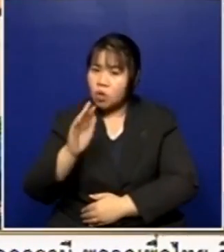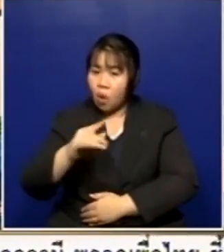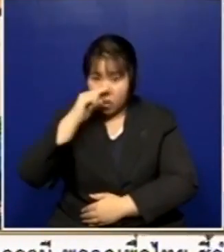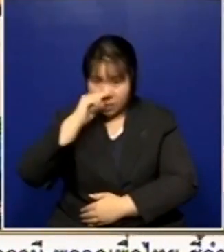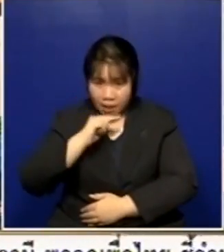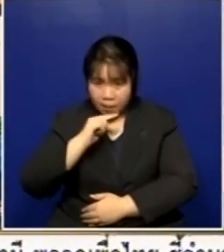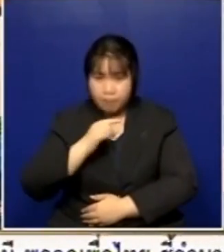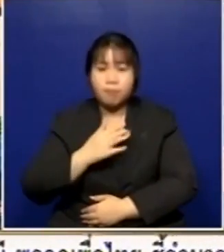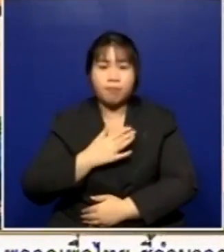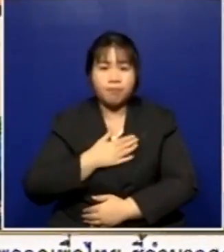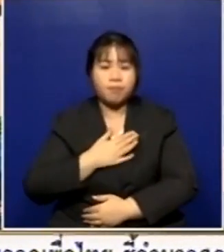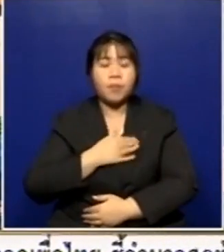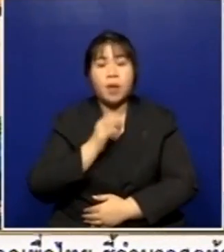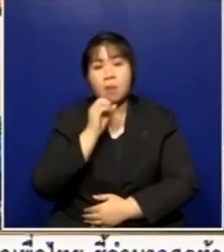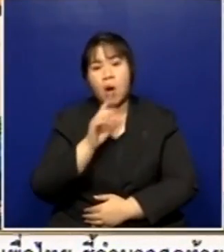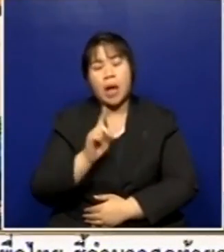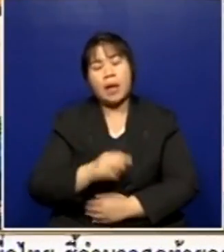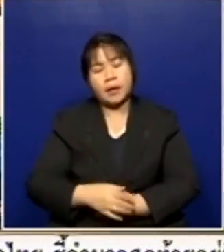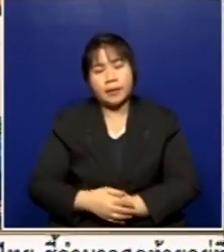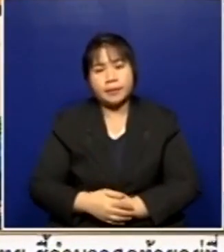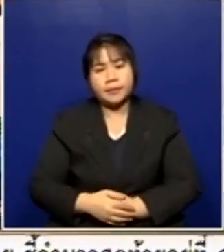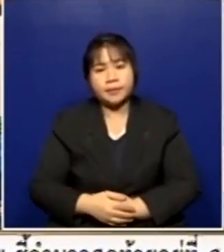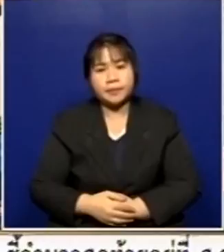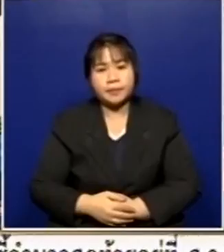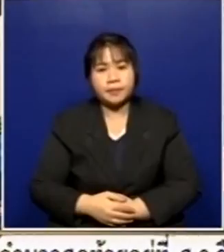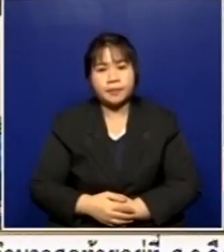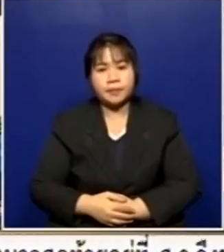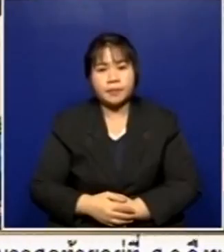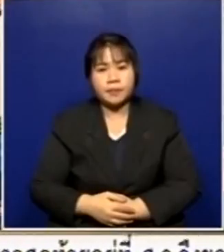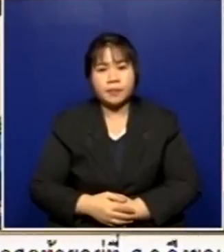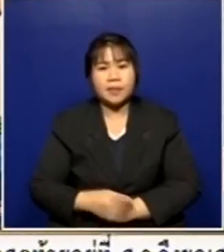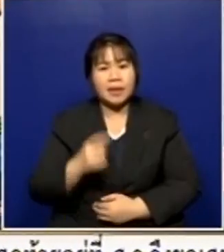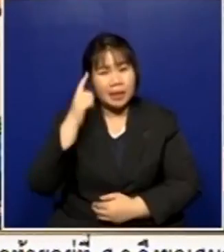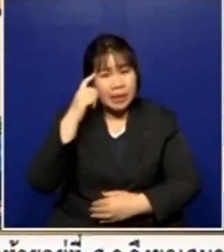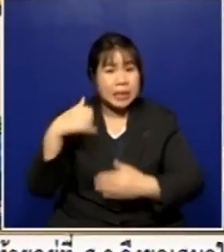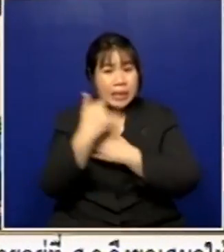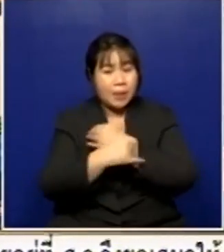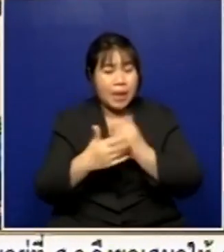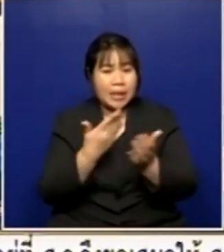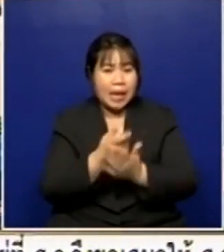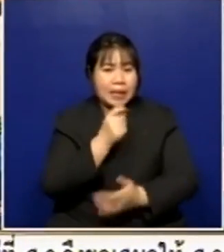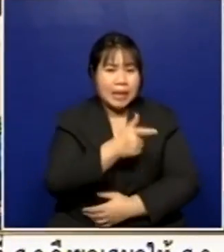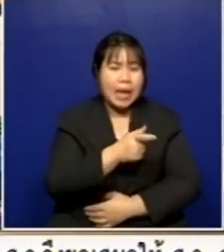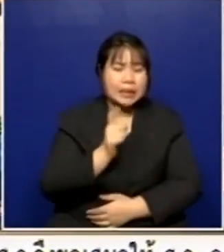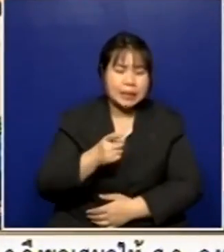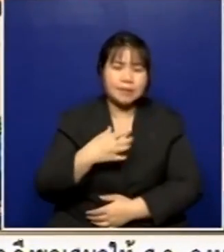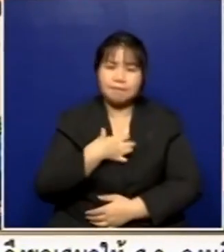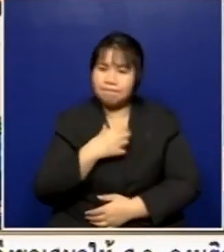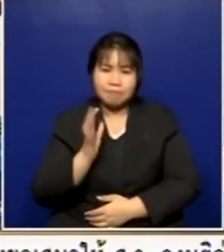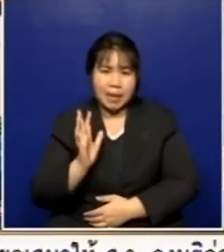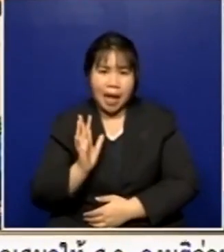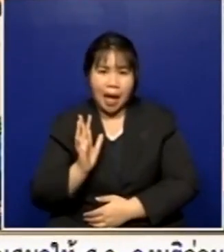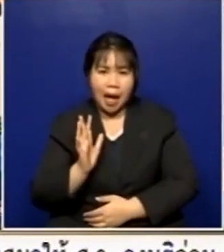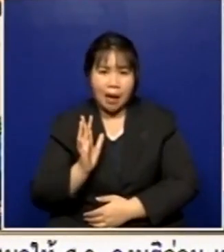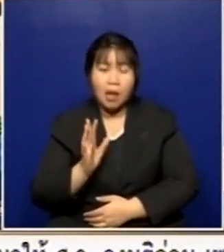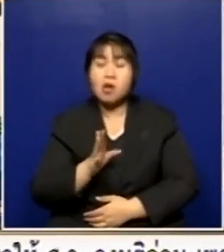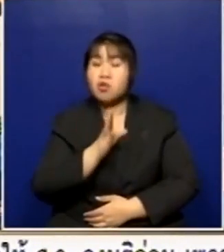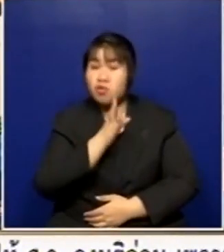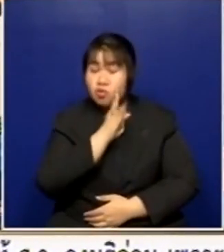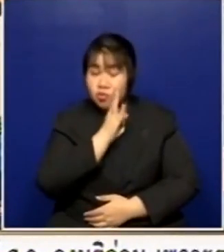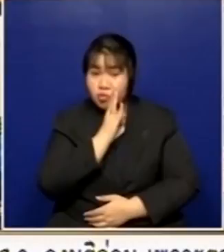ตัวเราเองคงไม่อยากที่จะต้องการไปรับเงินจากต่างชาติหรือใดๆทั้งสิ้นนะคะถ้า